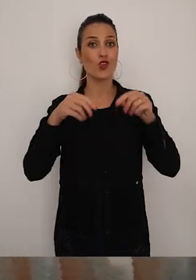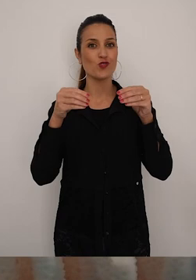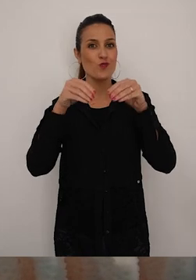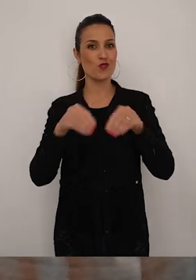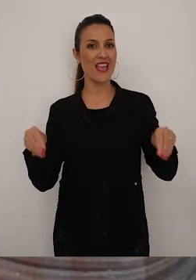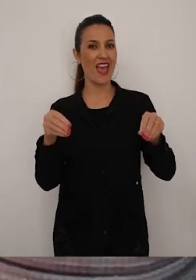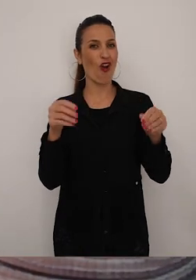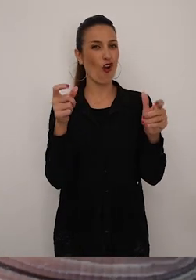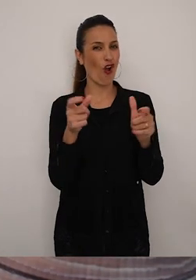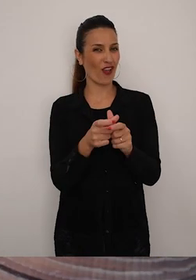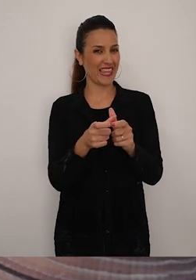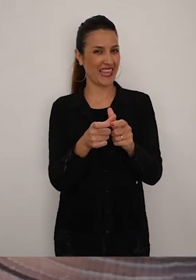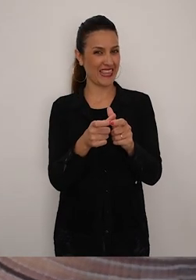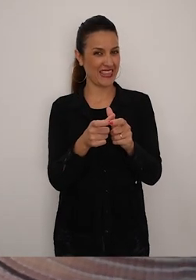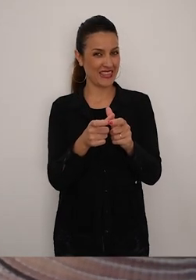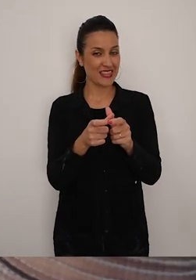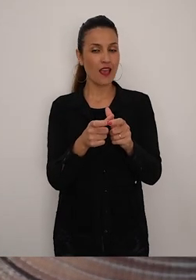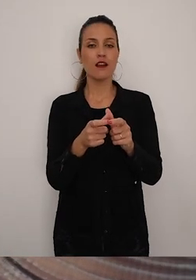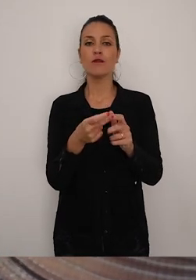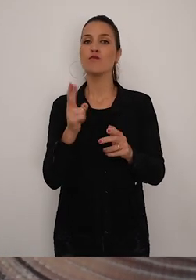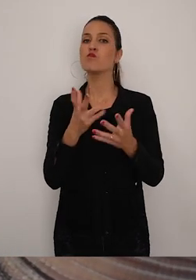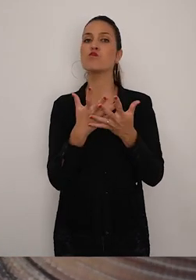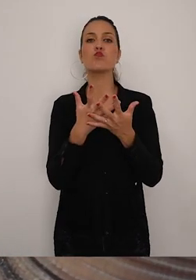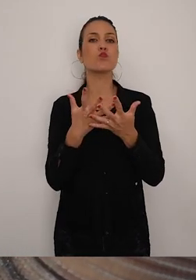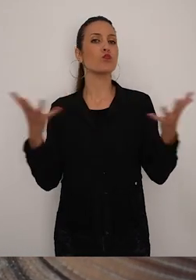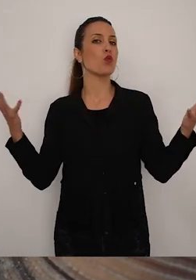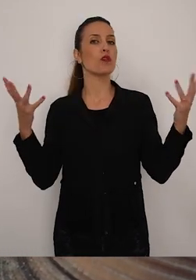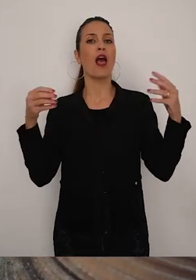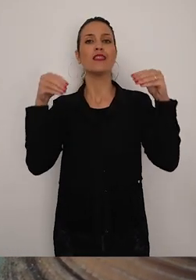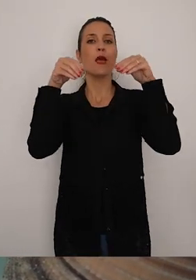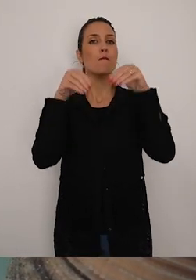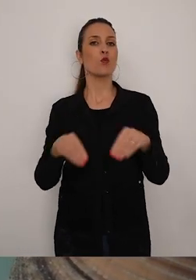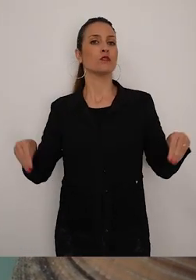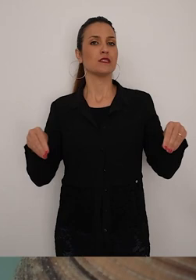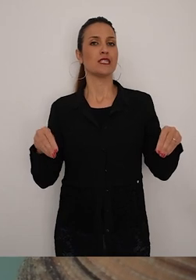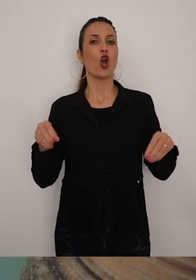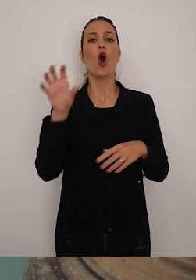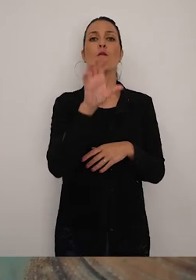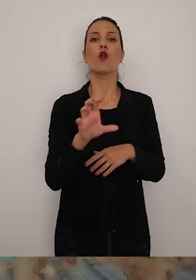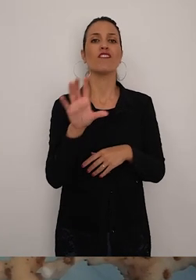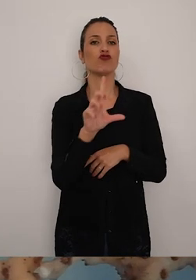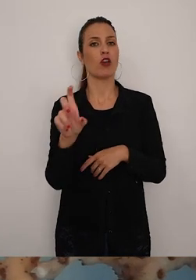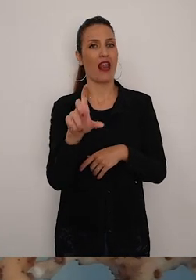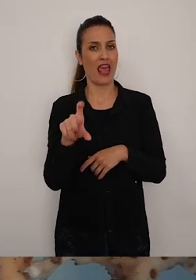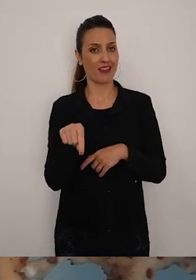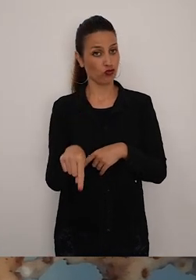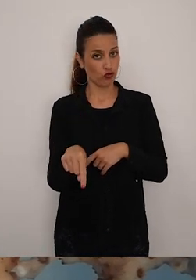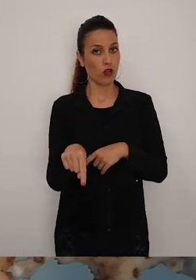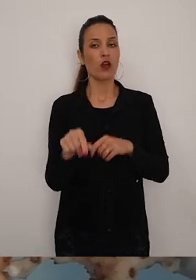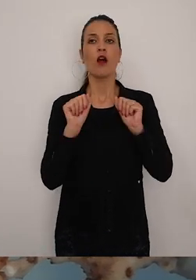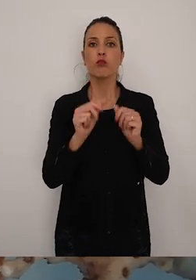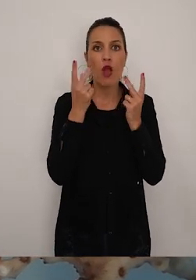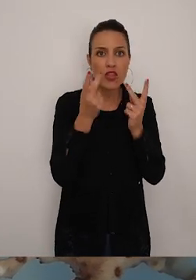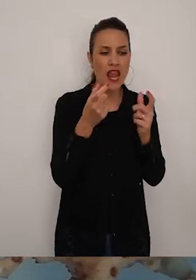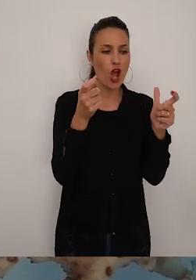Oggi il Museo della Conchiglia e del Corallo è considerato il più grande museo del settore presente nella provincia di Lecce, dove è possibile